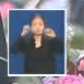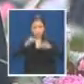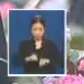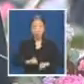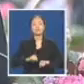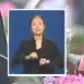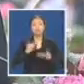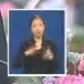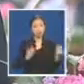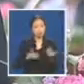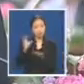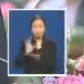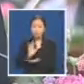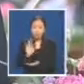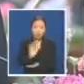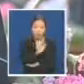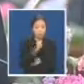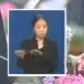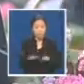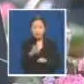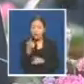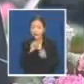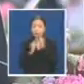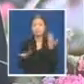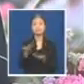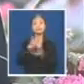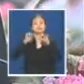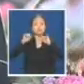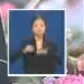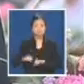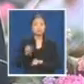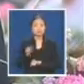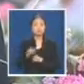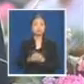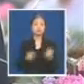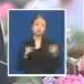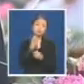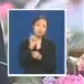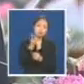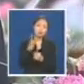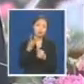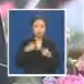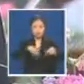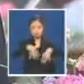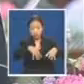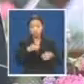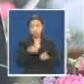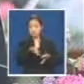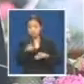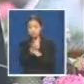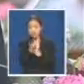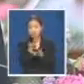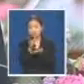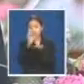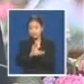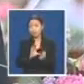ของแต่ละกองทุนคุณค่าสำคัญที่ได้จากการจัดสวัสดิการโดยชุมชนคือการทำให้